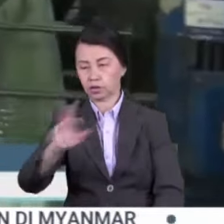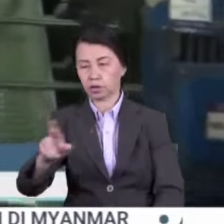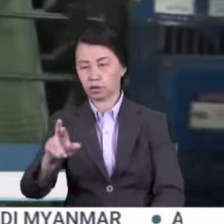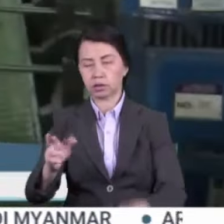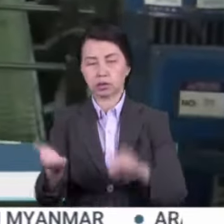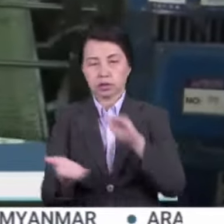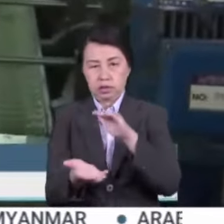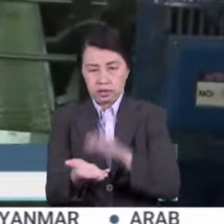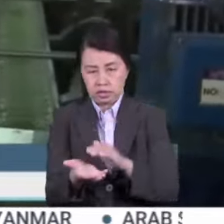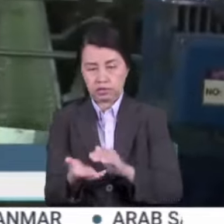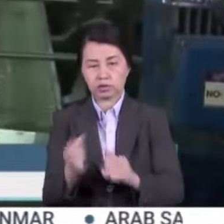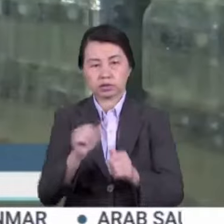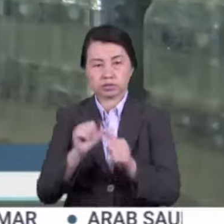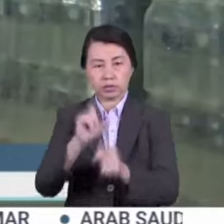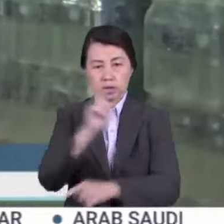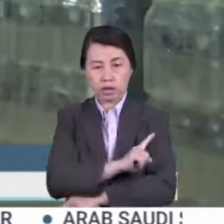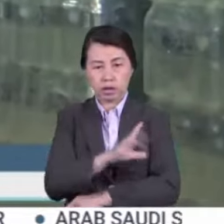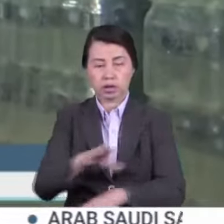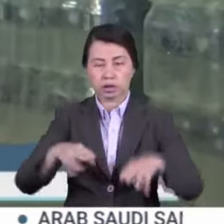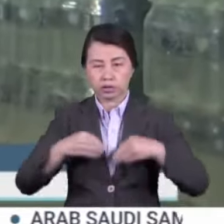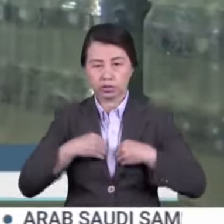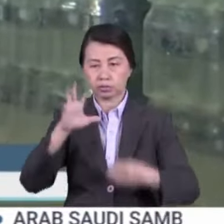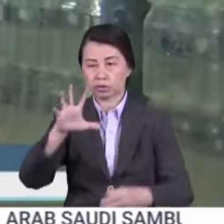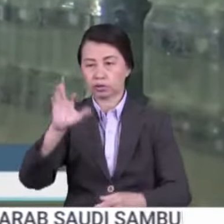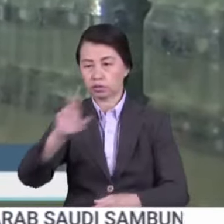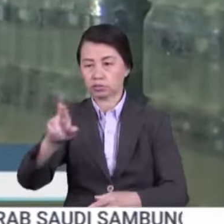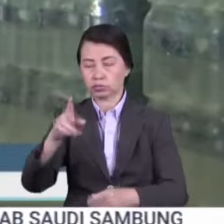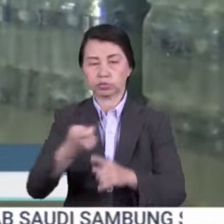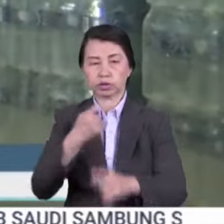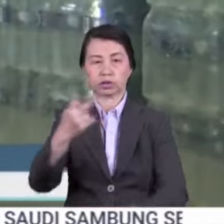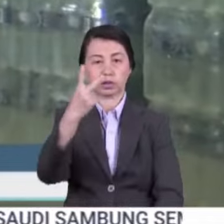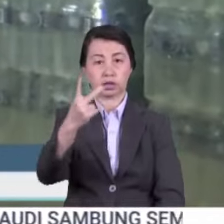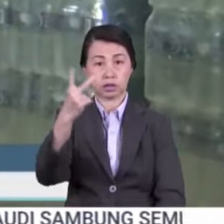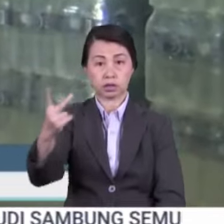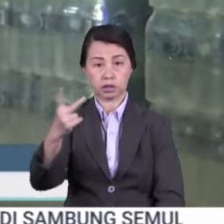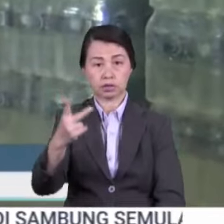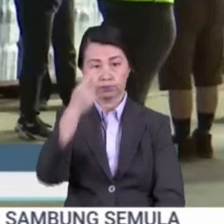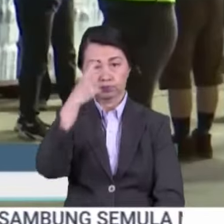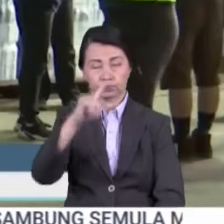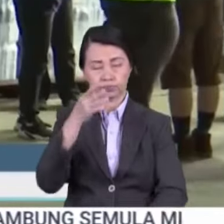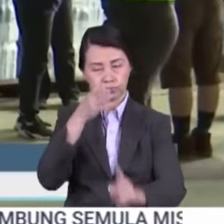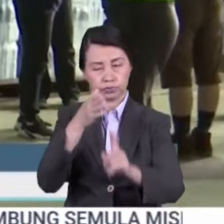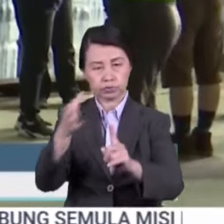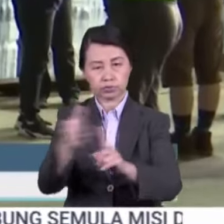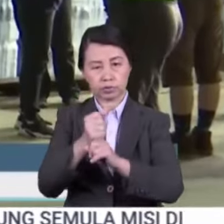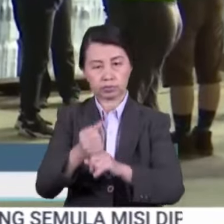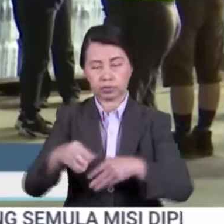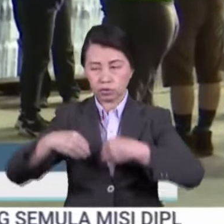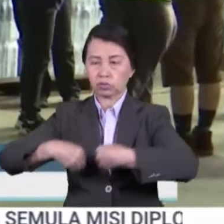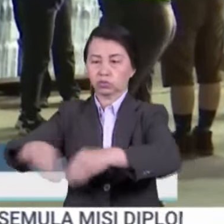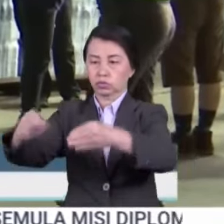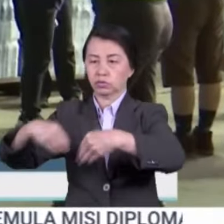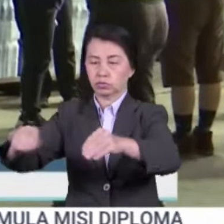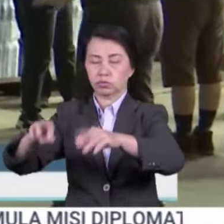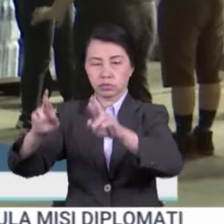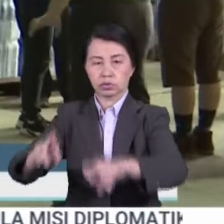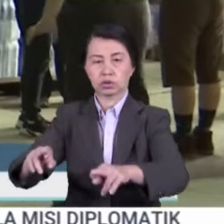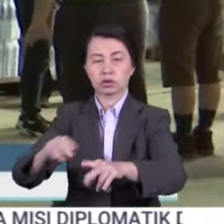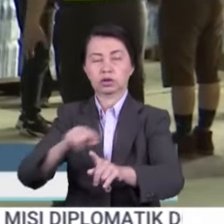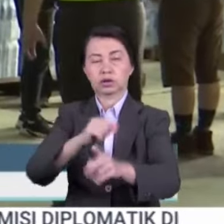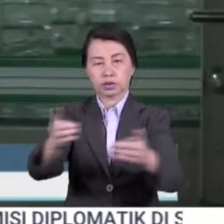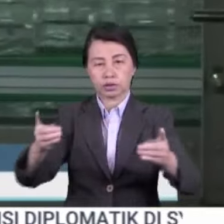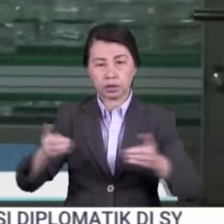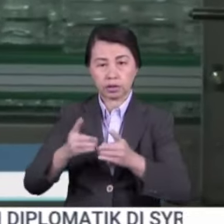setiap hari serta menerima 5,000 kotak dari Kota Kinabalu bagi mencapai tahap permintaan pengguna daerah